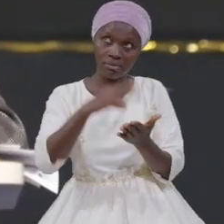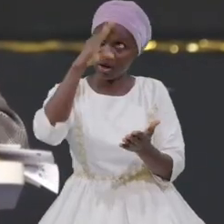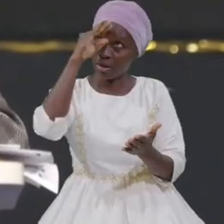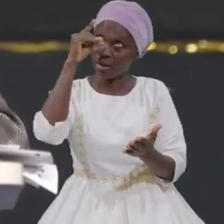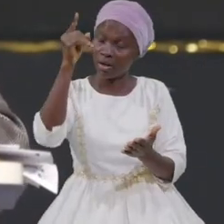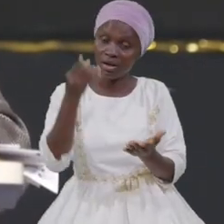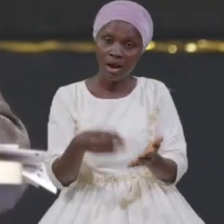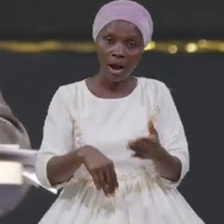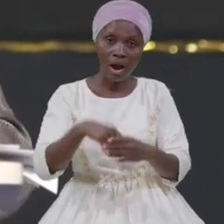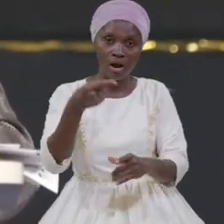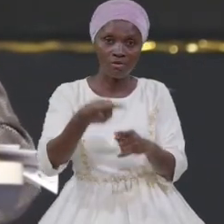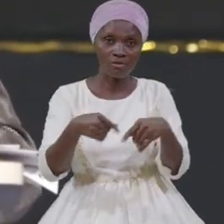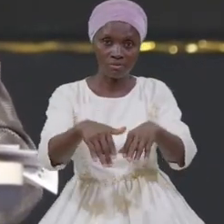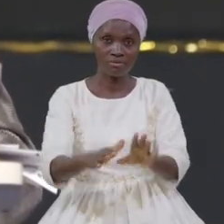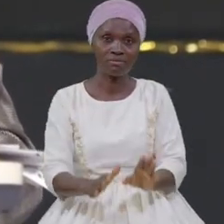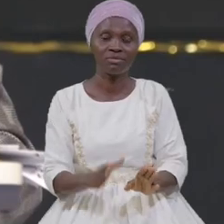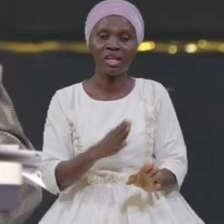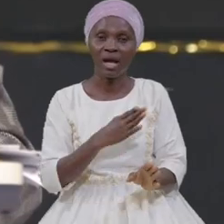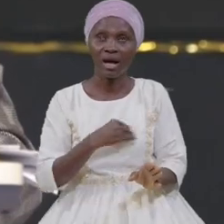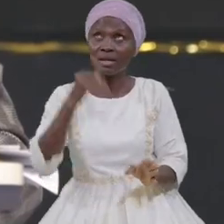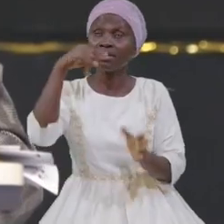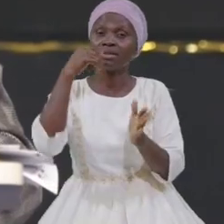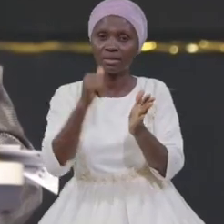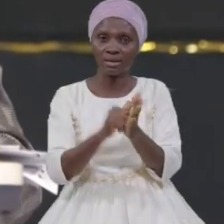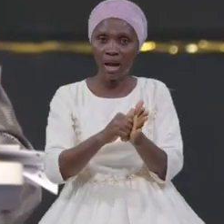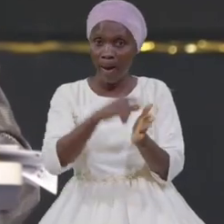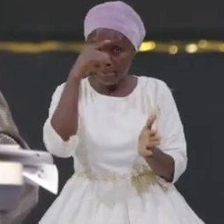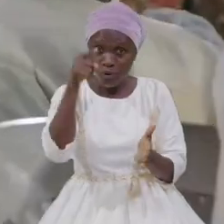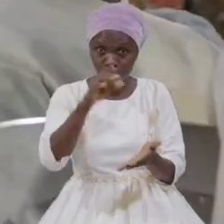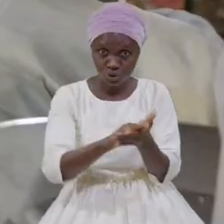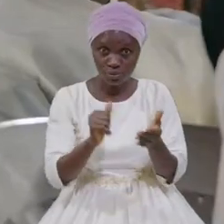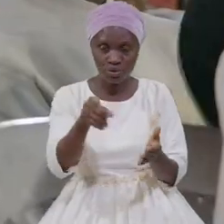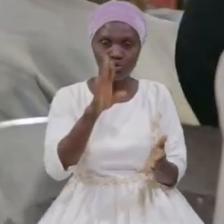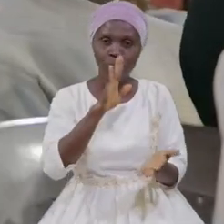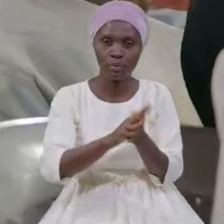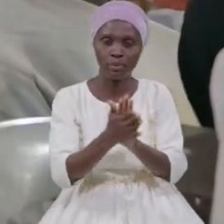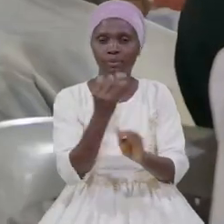seras sauvé. Est-ce que tu peux dire Amen?